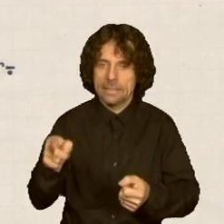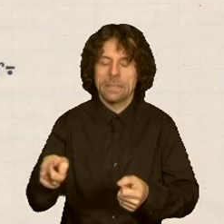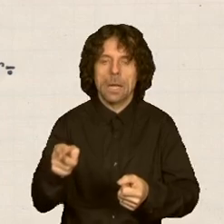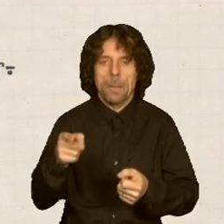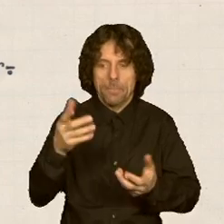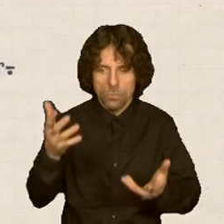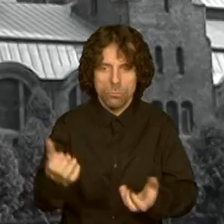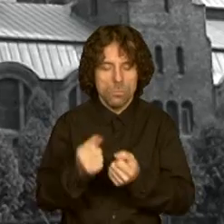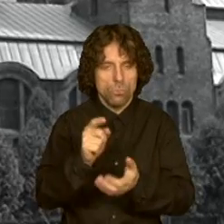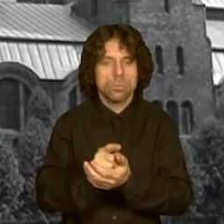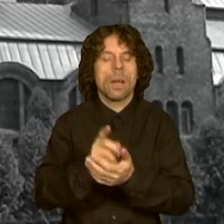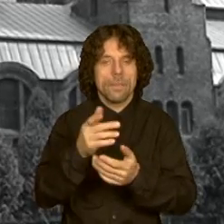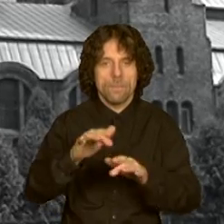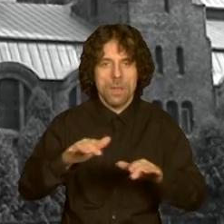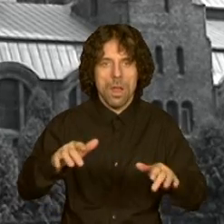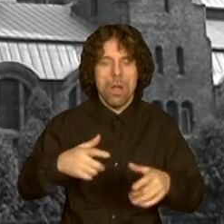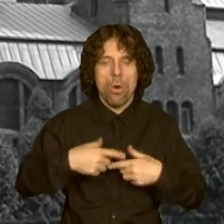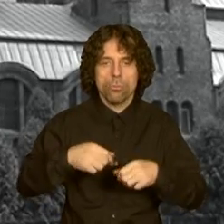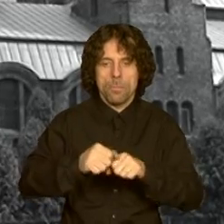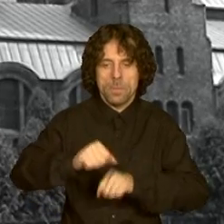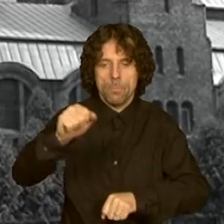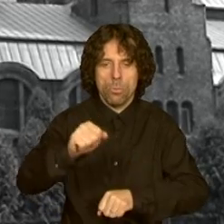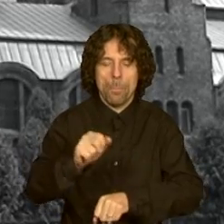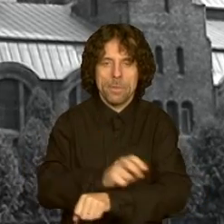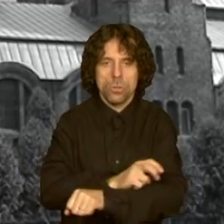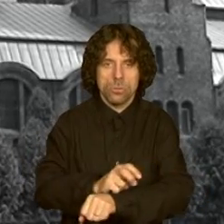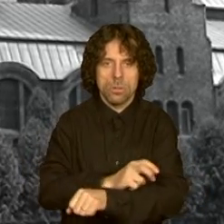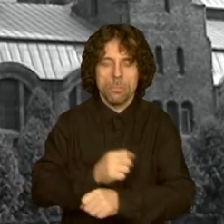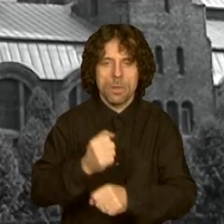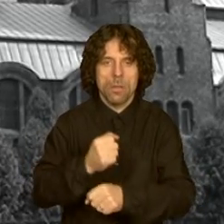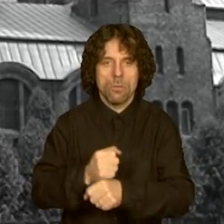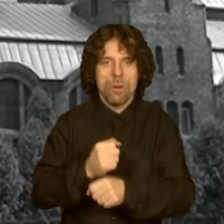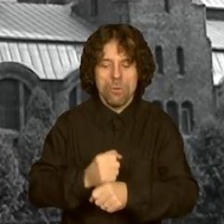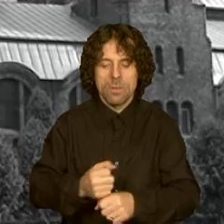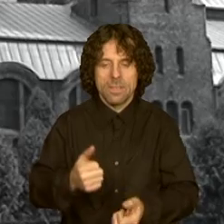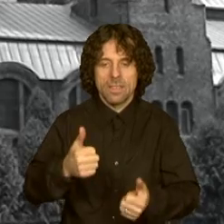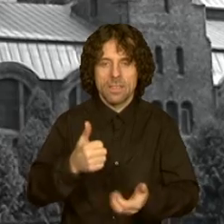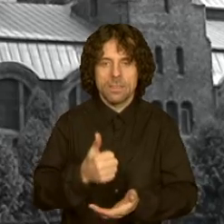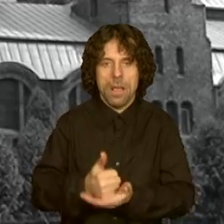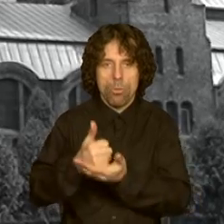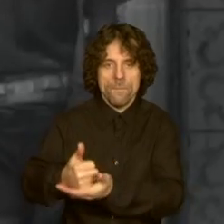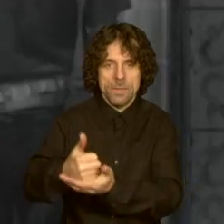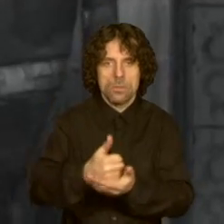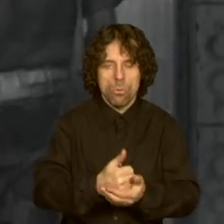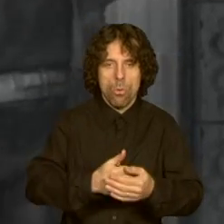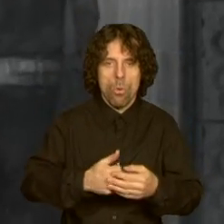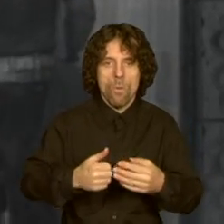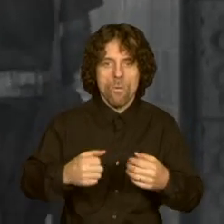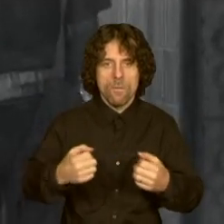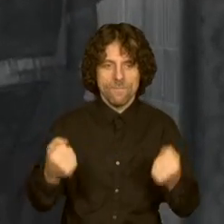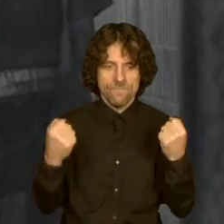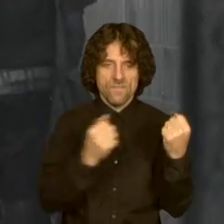że wiele osób z dyplomem studiów inżynierskich pracowało na stanowiskach fizycznych. Jeżeli